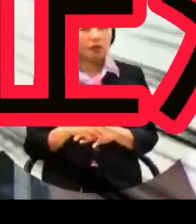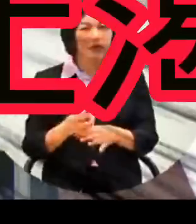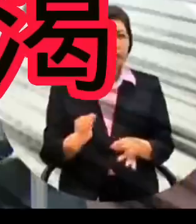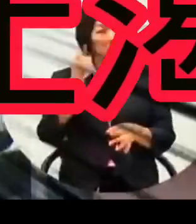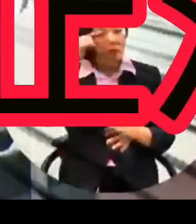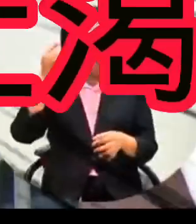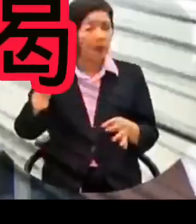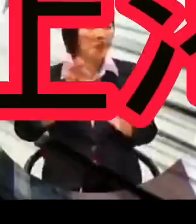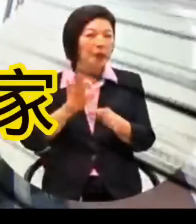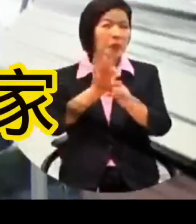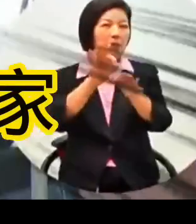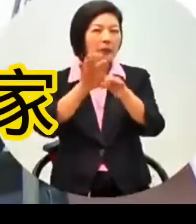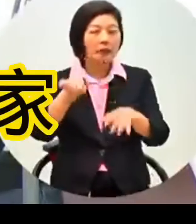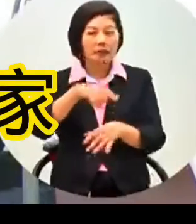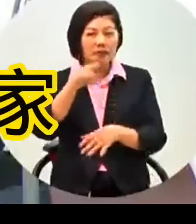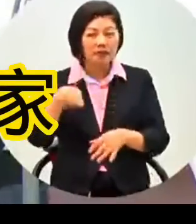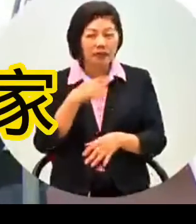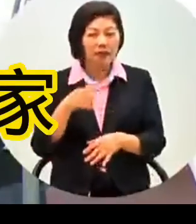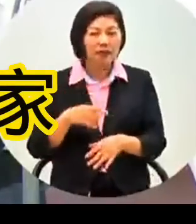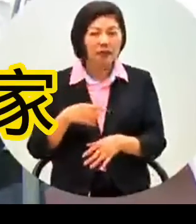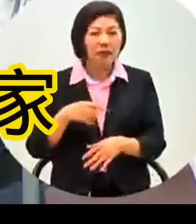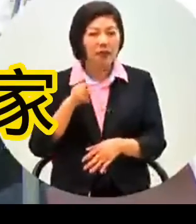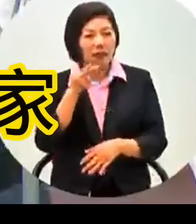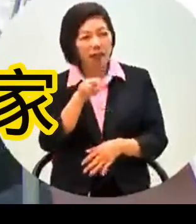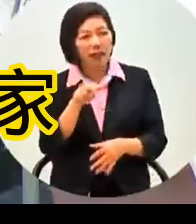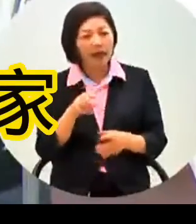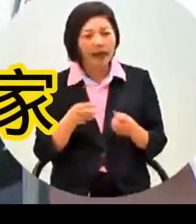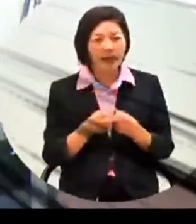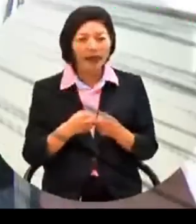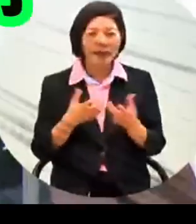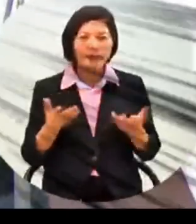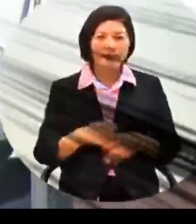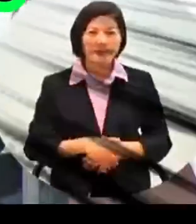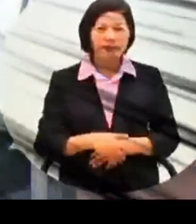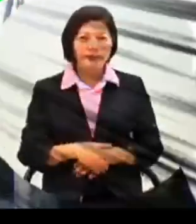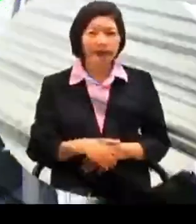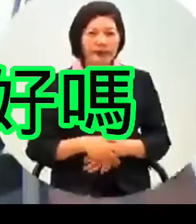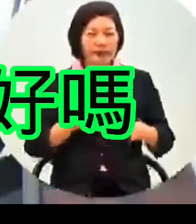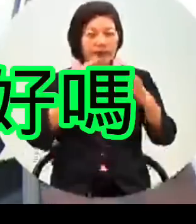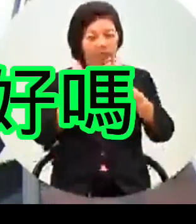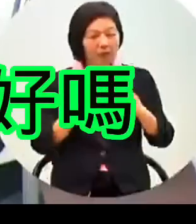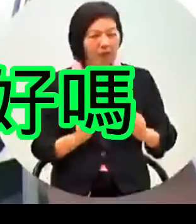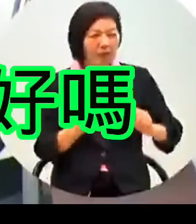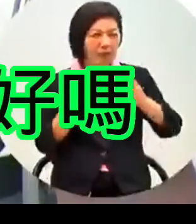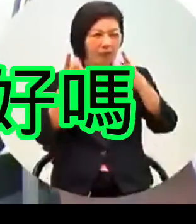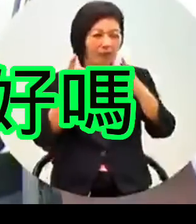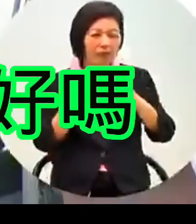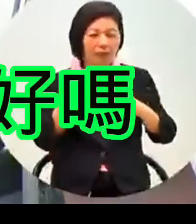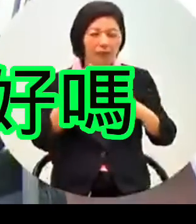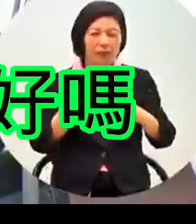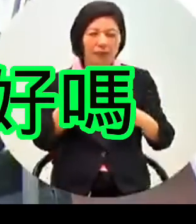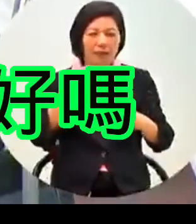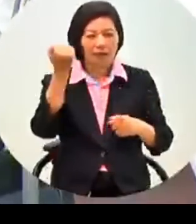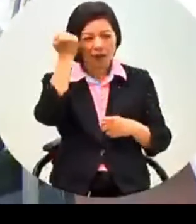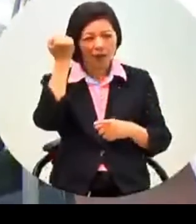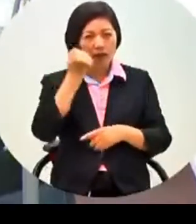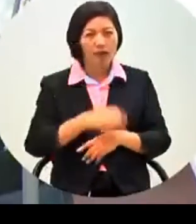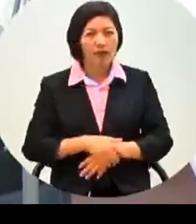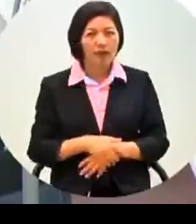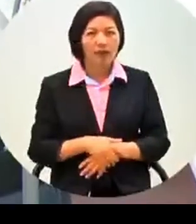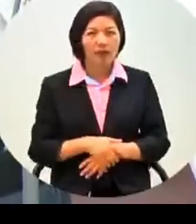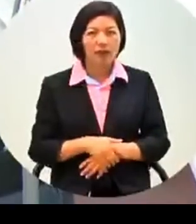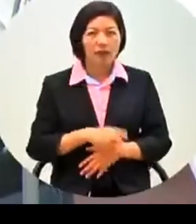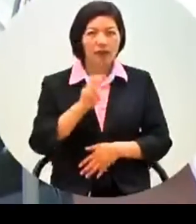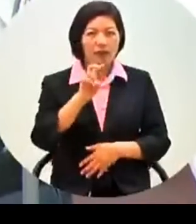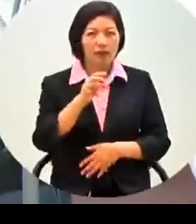民望梅止渴。结果现在高房价搞得大家苦不堪言啊！ 特殊制程改成先进制程不好吗？ 28